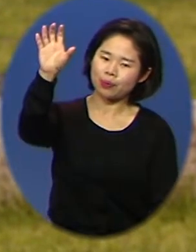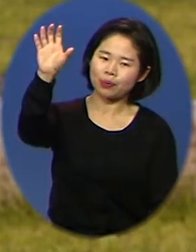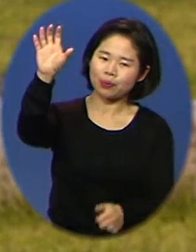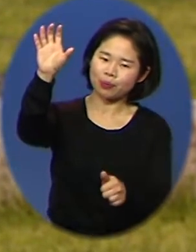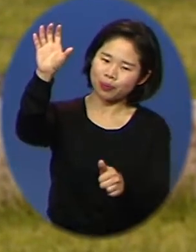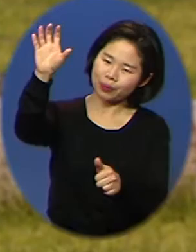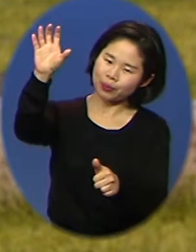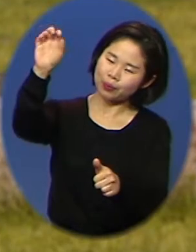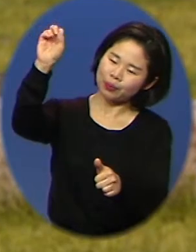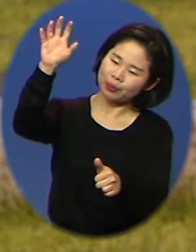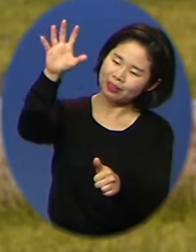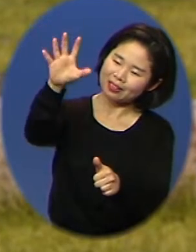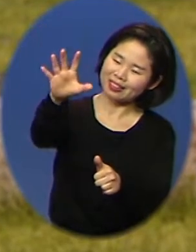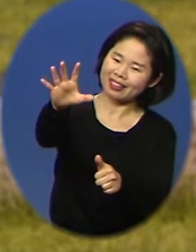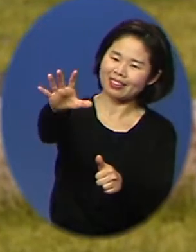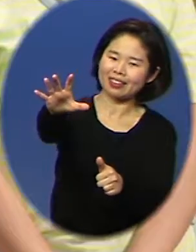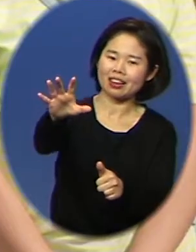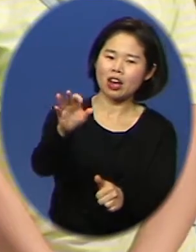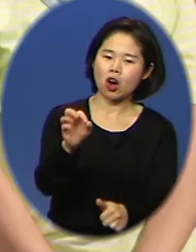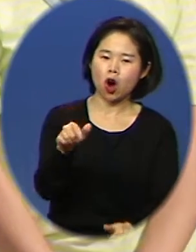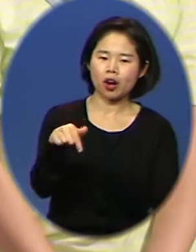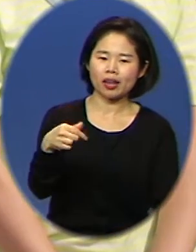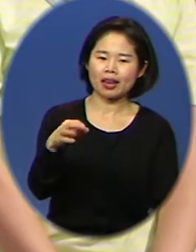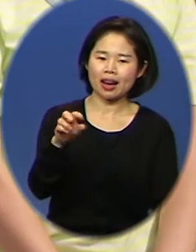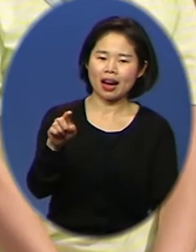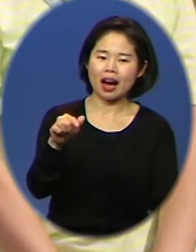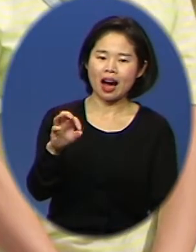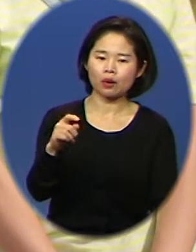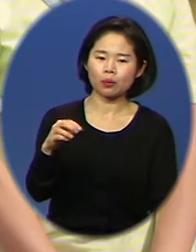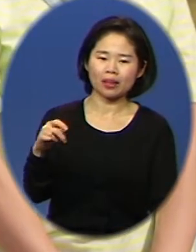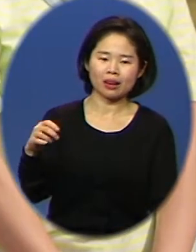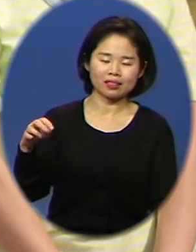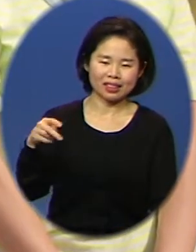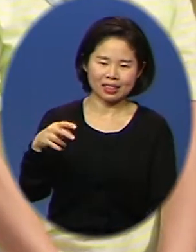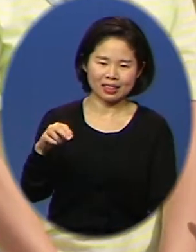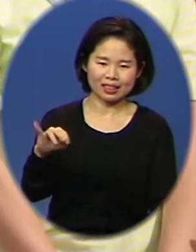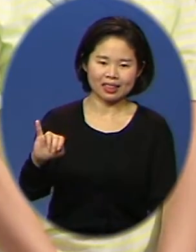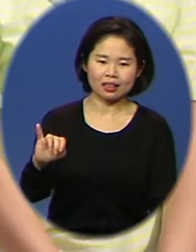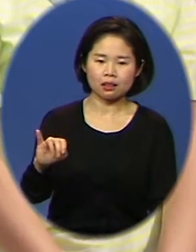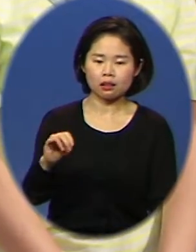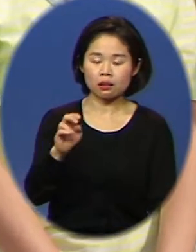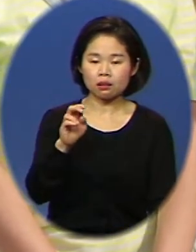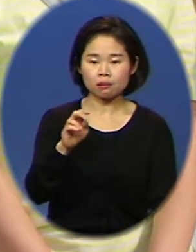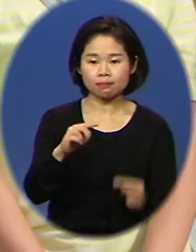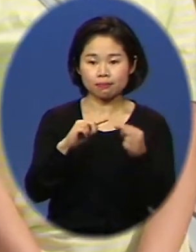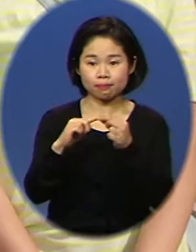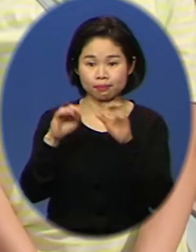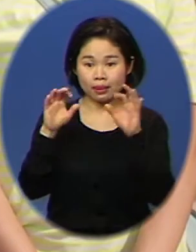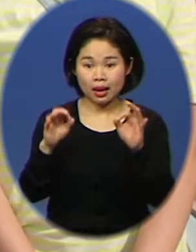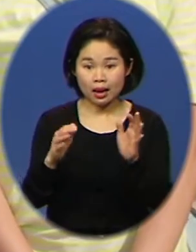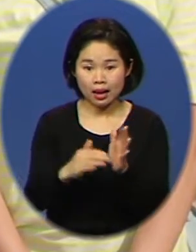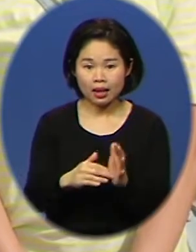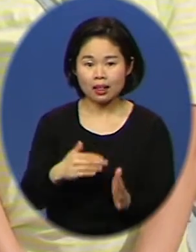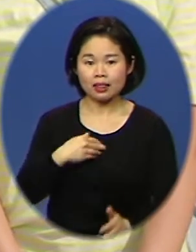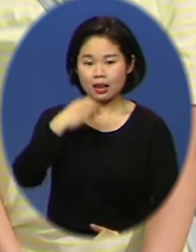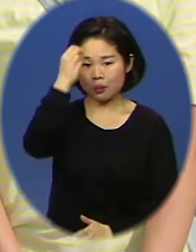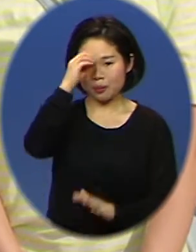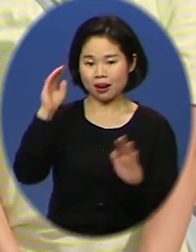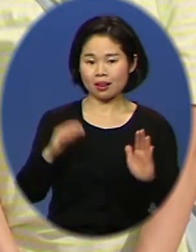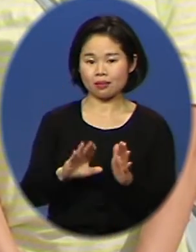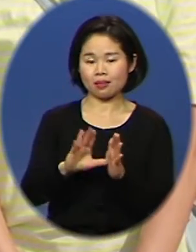오시라. 어기야 어강돌이 아으 다롱들이. 들어본 적 있어요? 저 고등학교